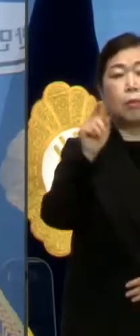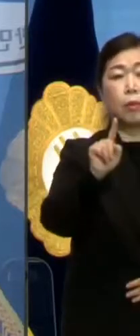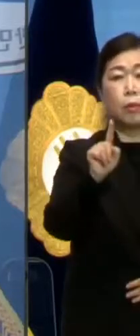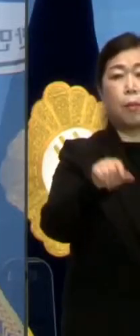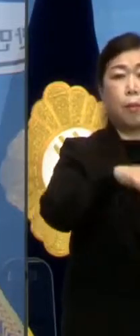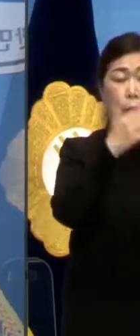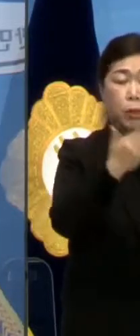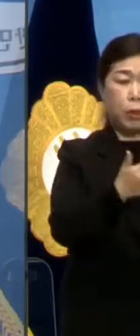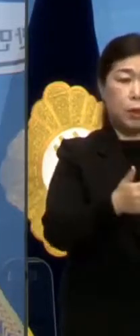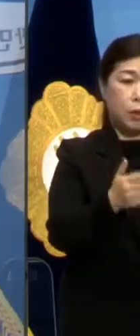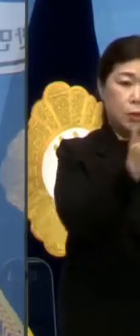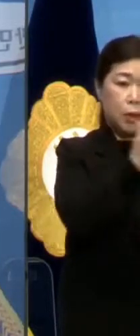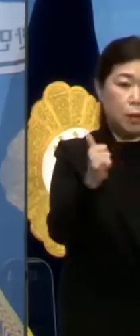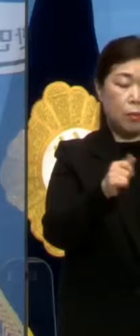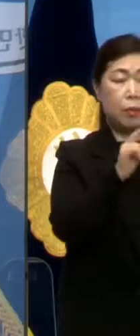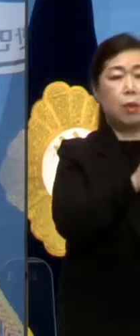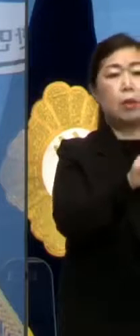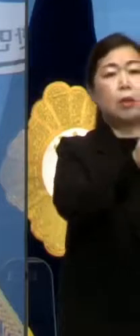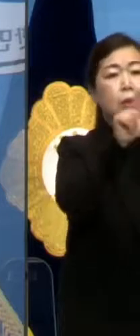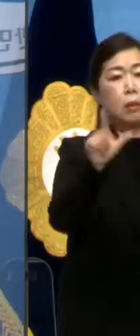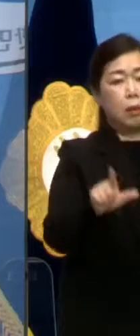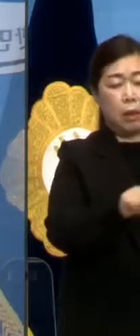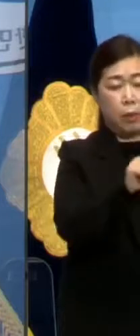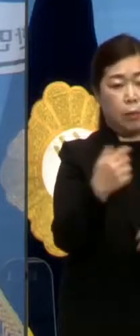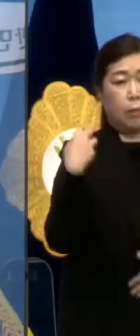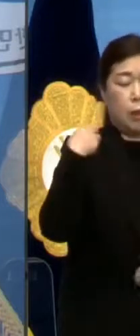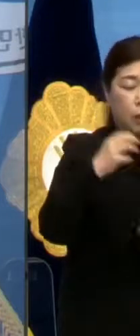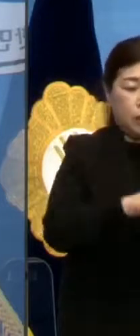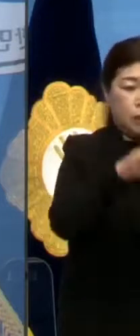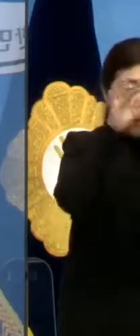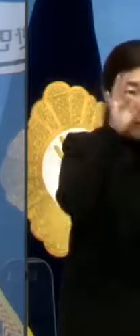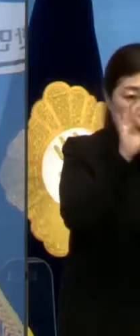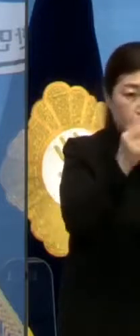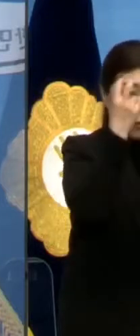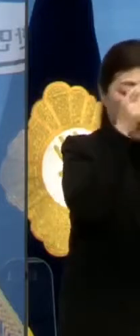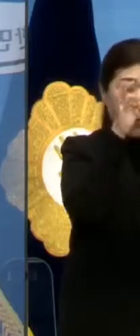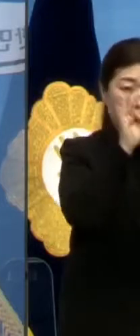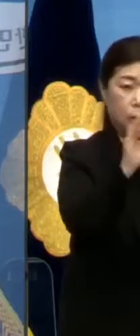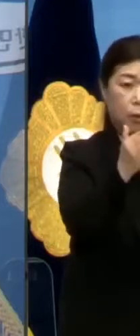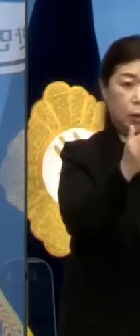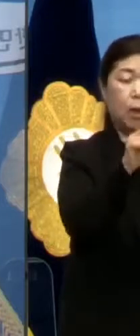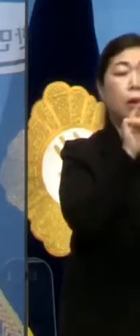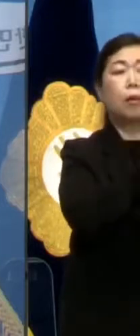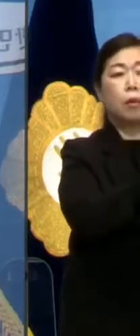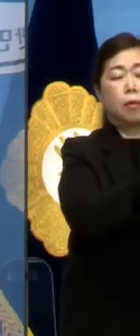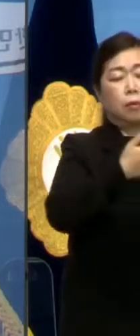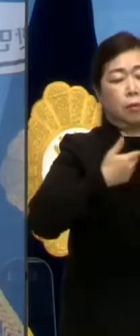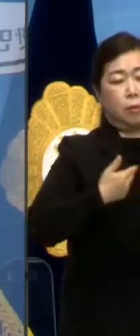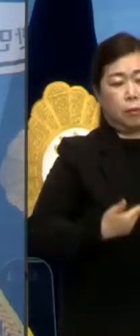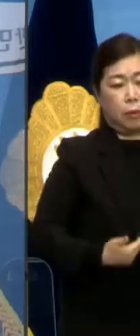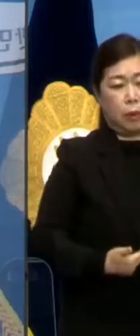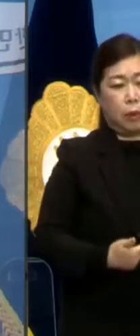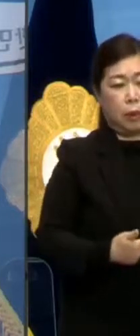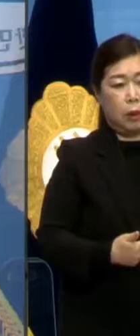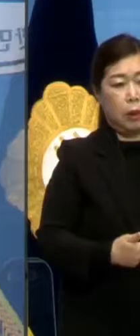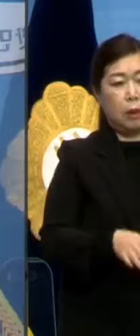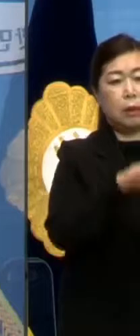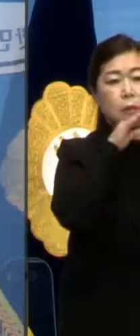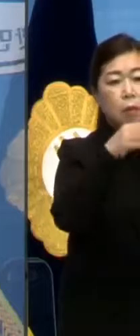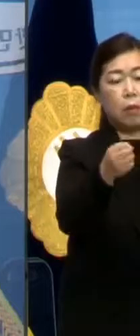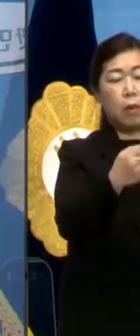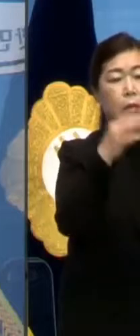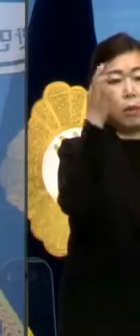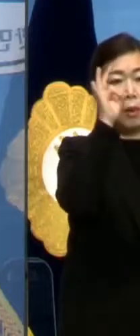모든 70명의 정인이의 삶을 복귀하셔야 됩니다. 그리고 거기서 천천히 답을 찾으셔야 합니다.